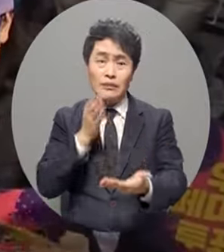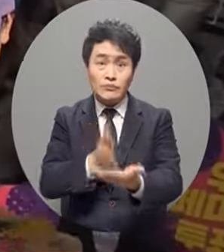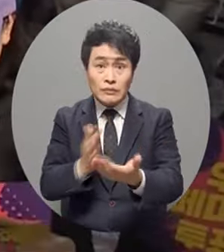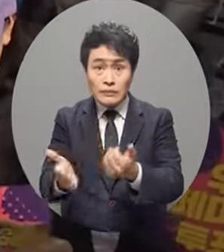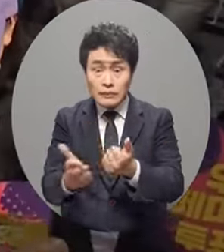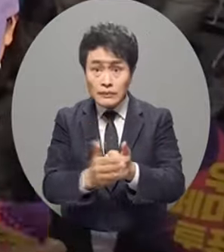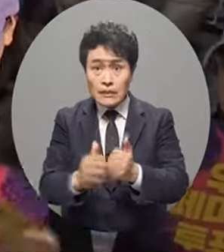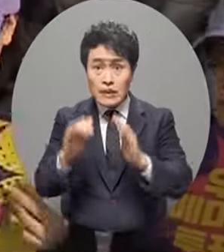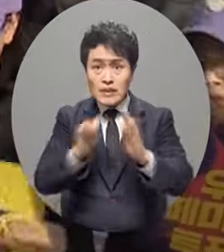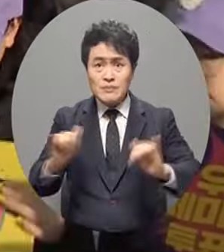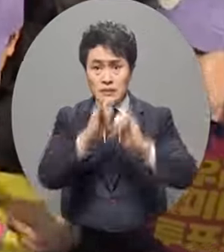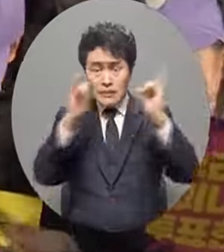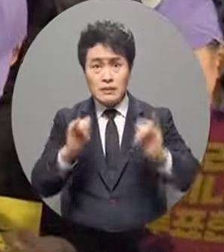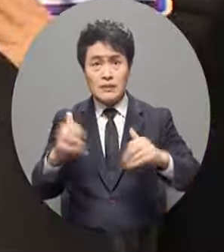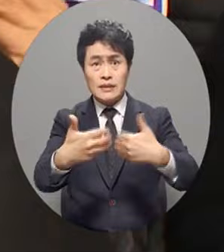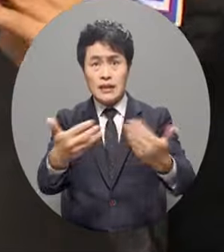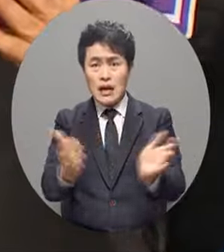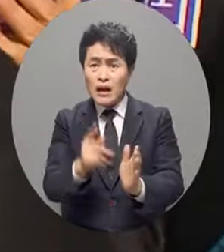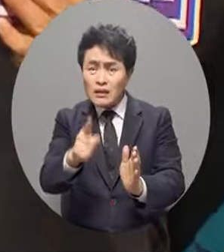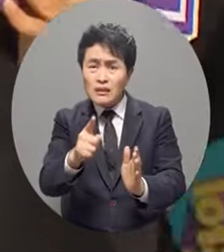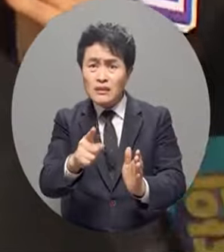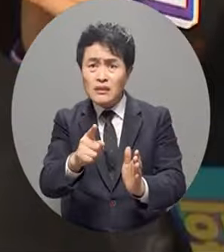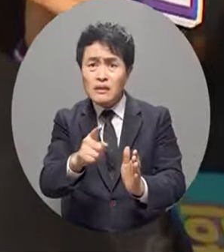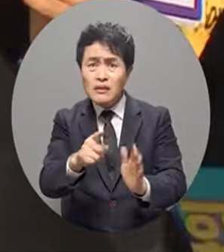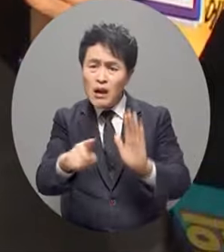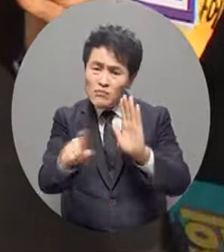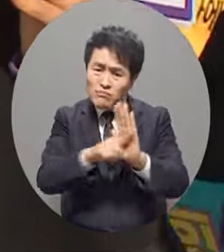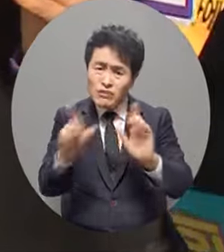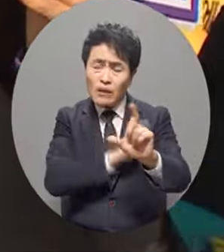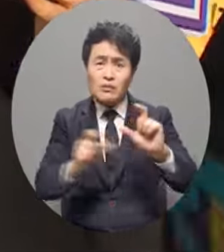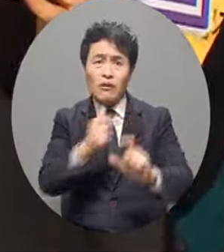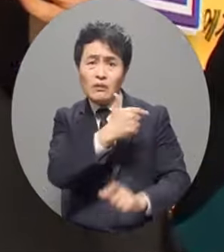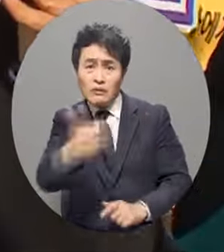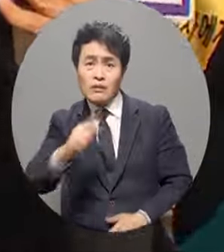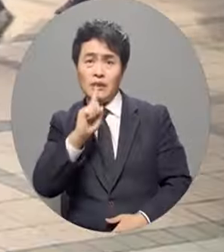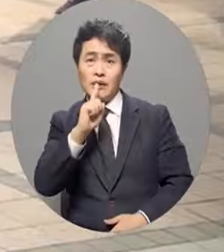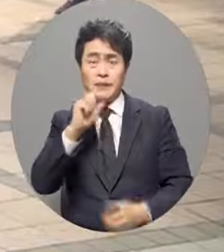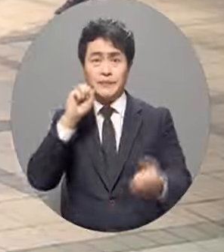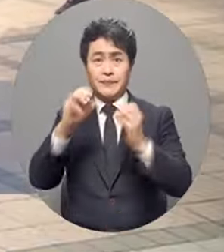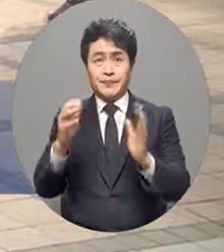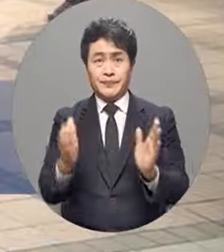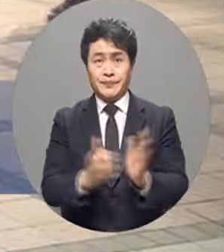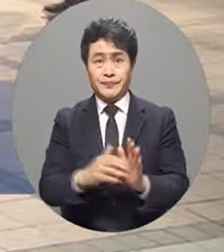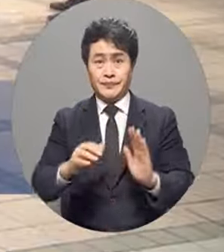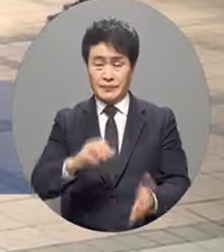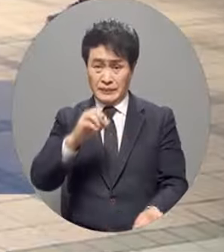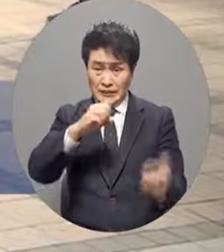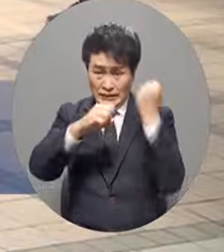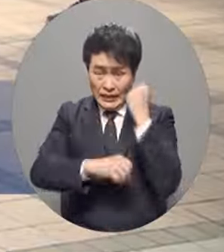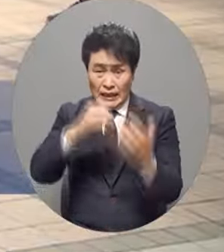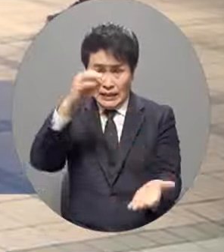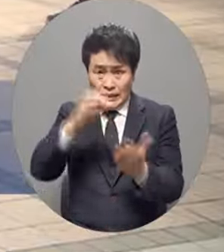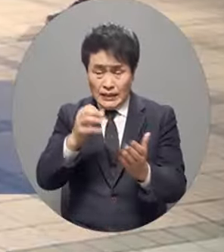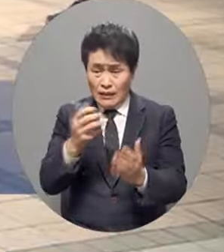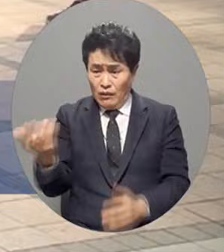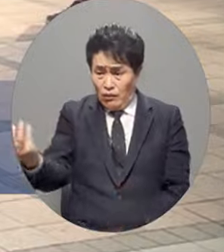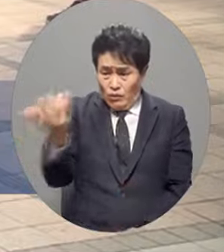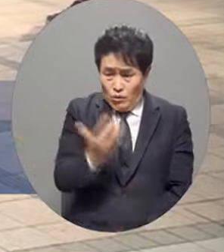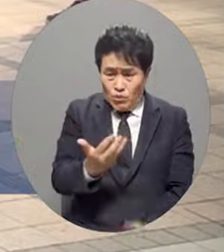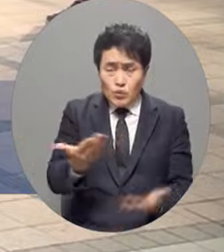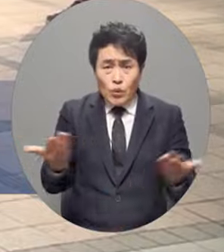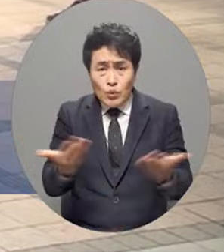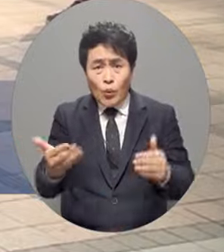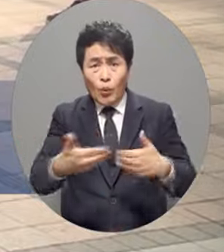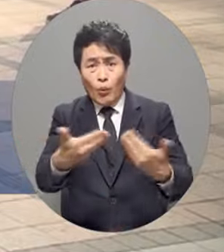하지만 시민사회단체들은 그 부작용이 더 클 거라고 맞서고 있습니다. 저임금에 이주 여성 노동자들의